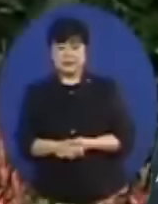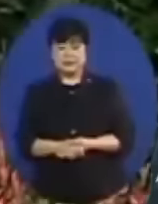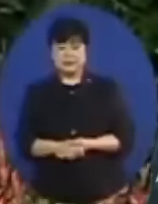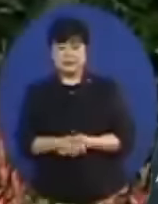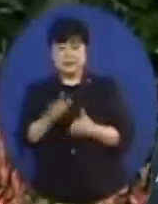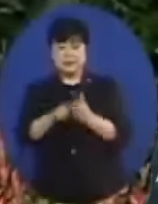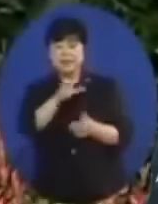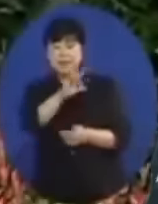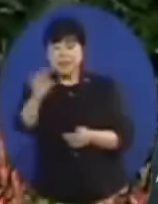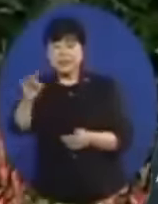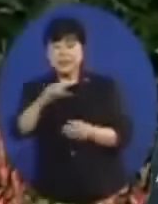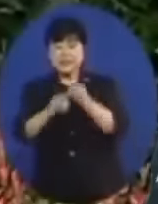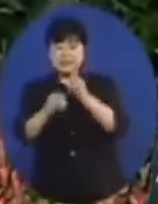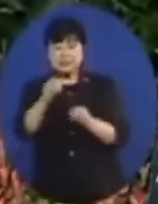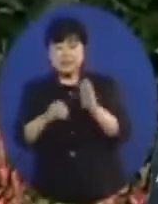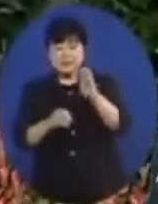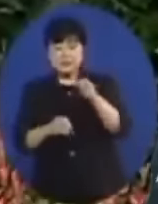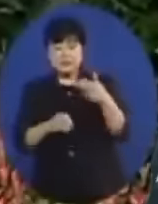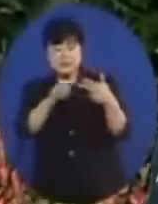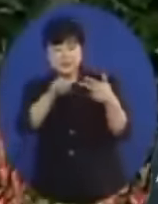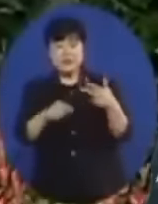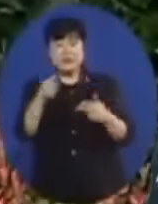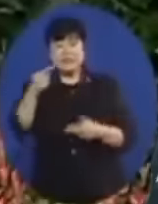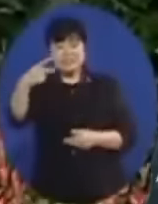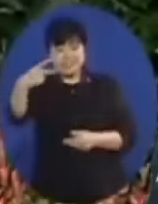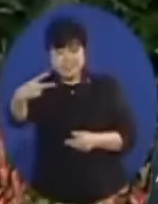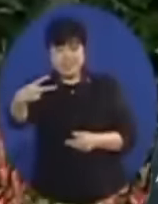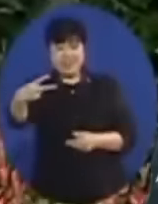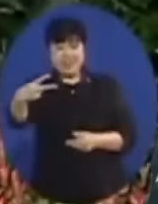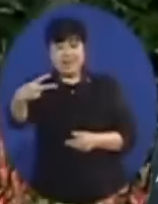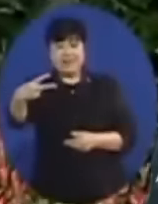그럴 때마다 시편 37편 1절로 2절이